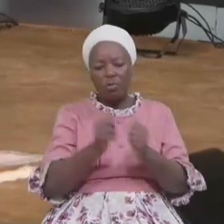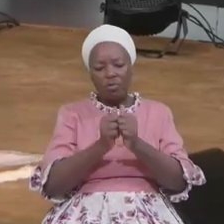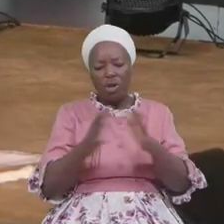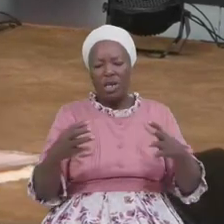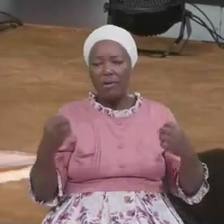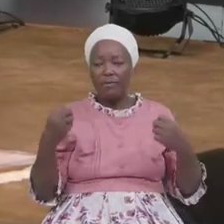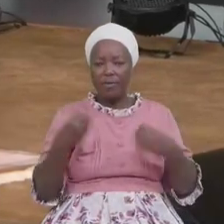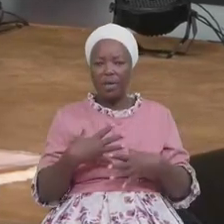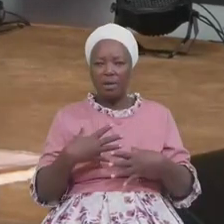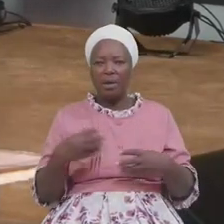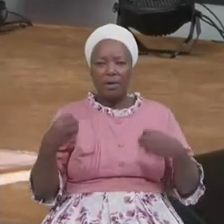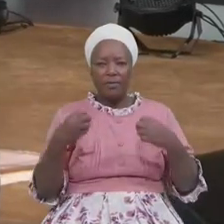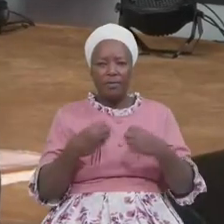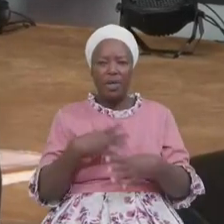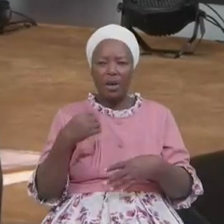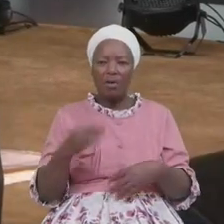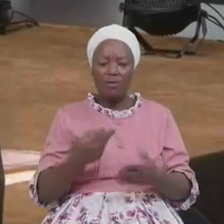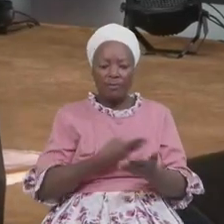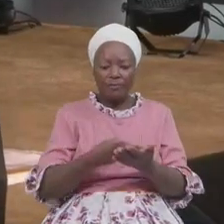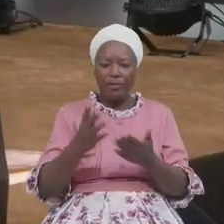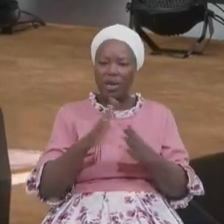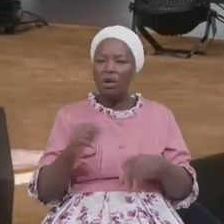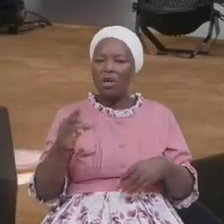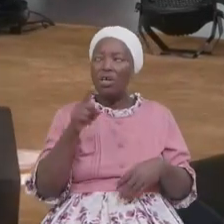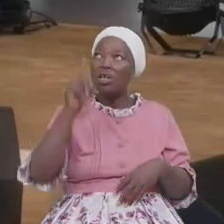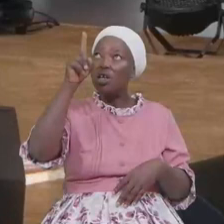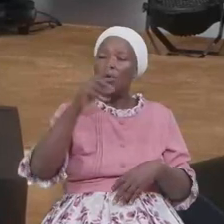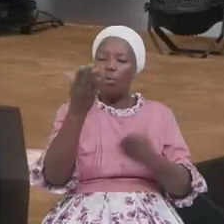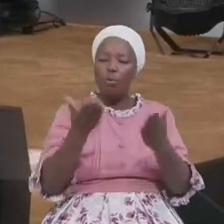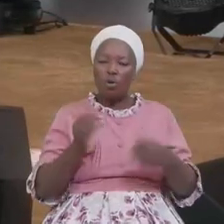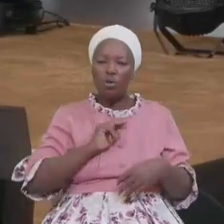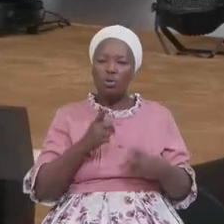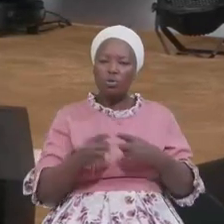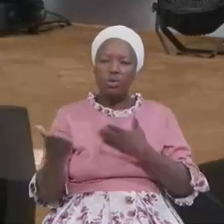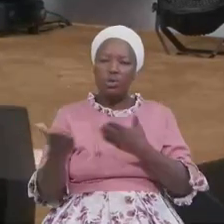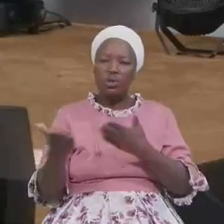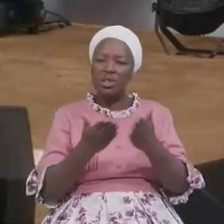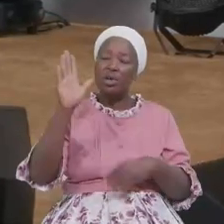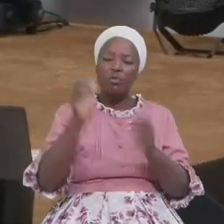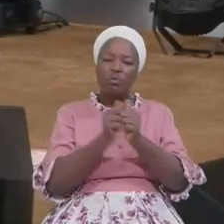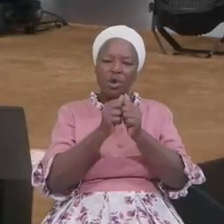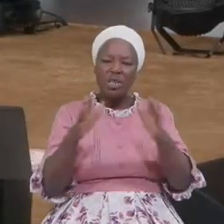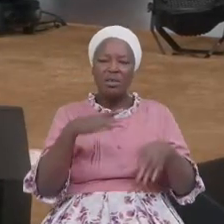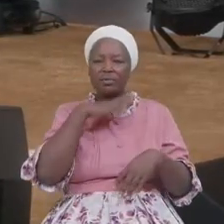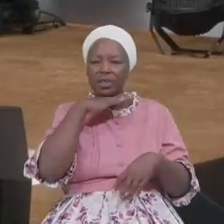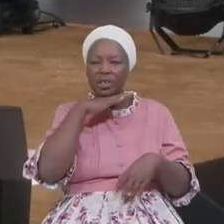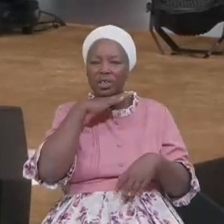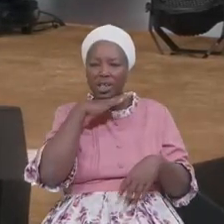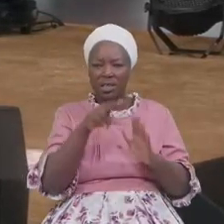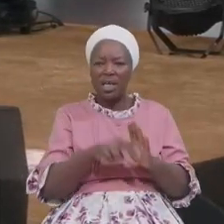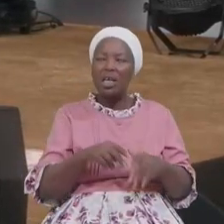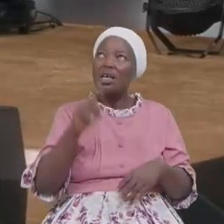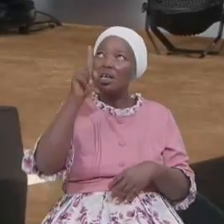la crainte de l'échec. Il veut que nous le servions sans souillure. Il veut que nous